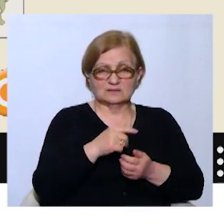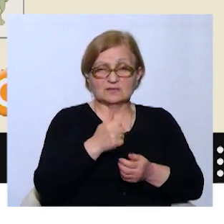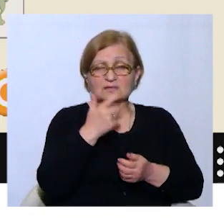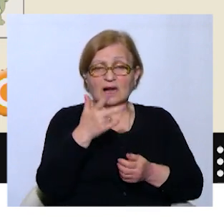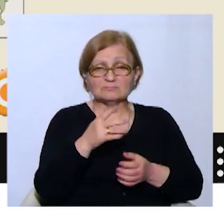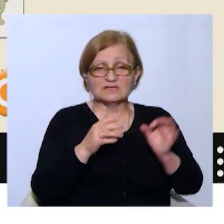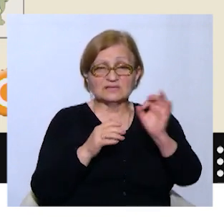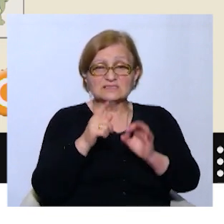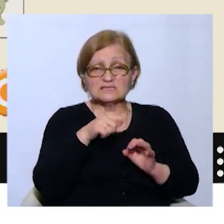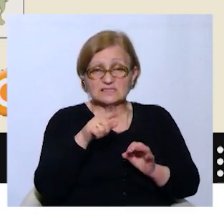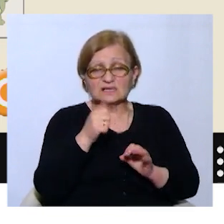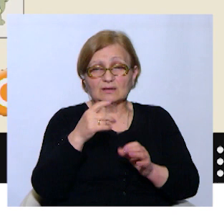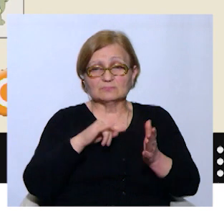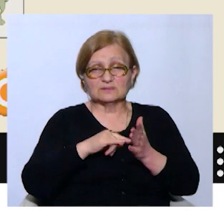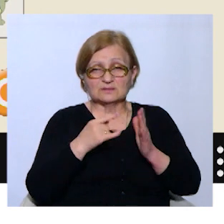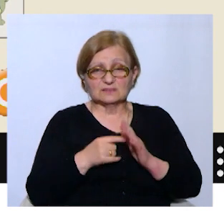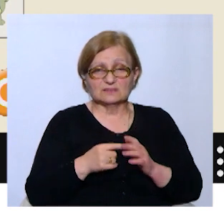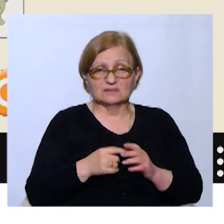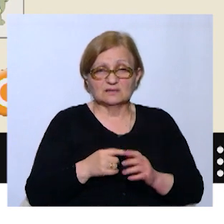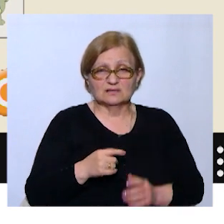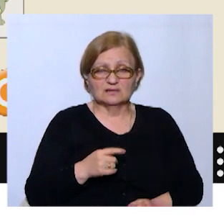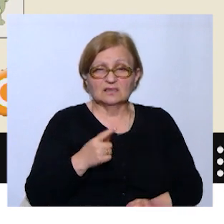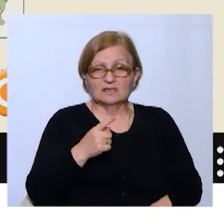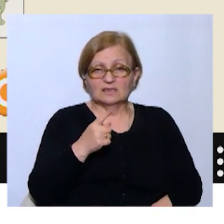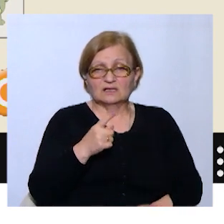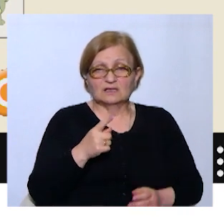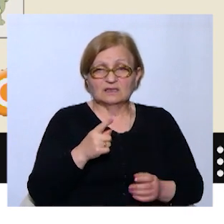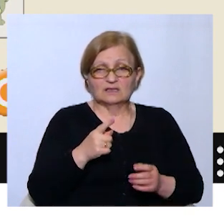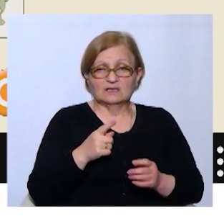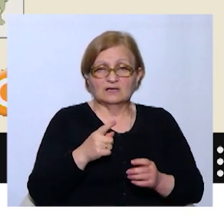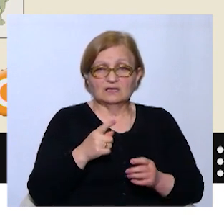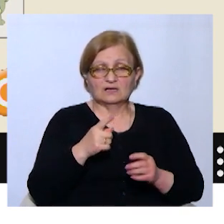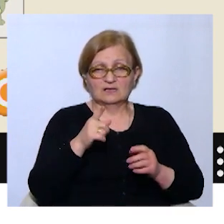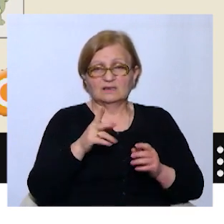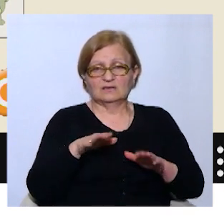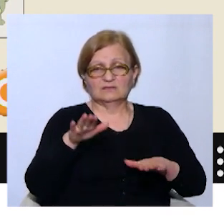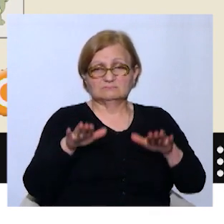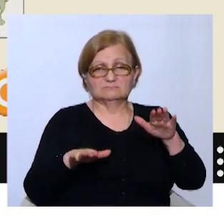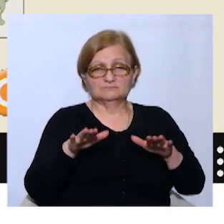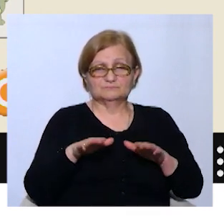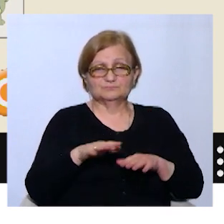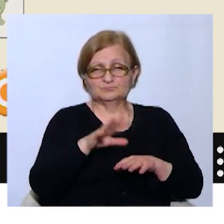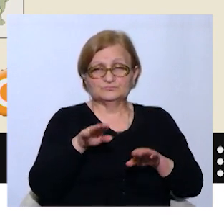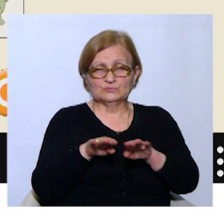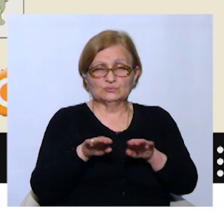და რამდენი კვადრატია. ანუ იტყვის რომ 1 რო გავასწოროთ და თან აქ ჩანს რომ ესენი